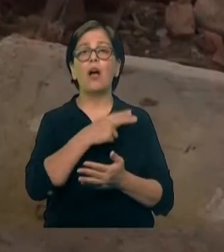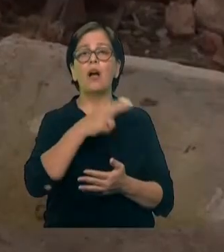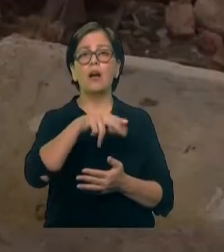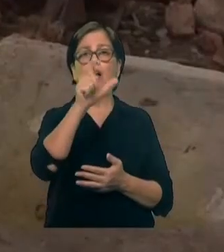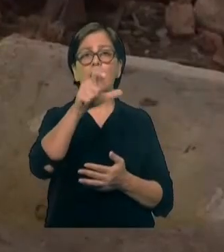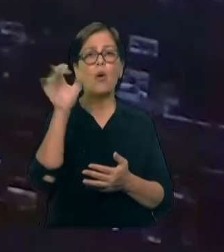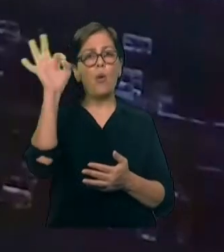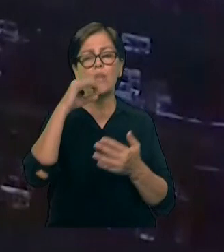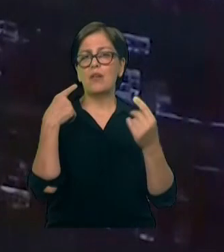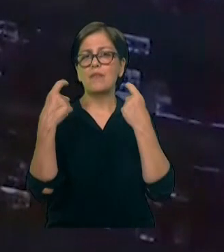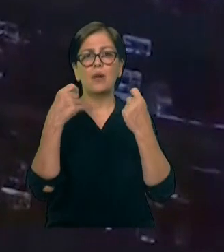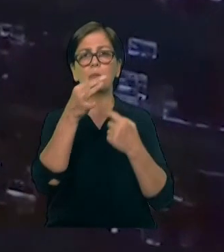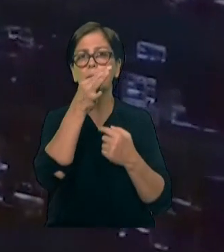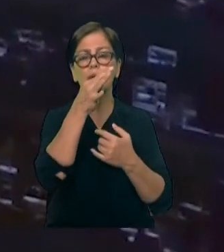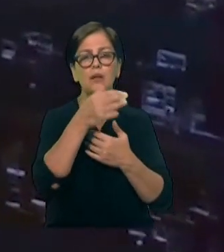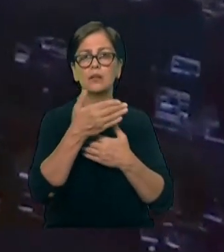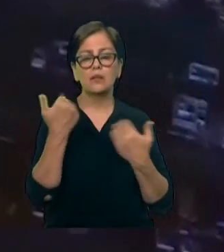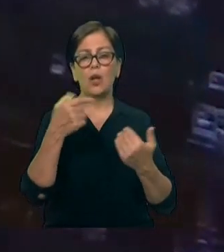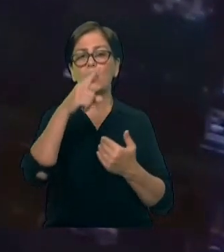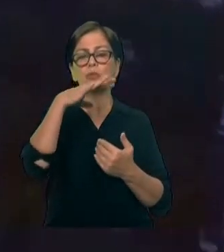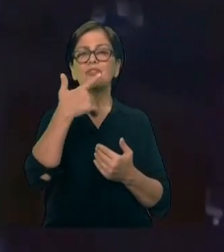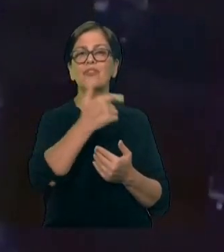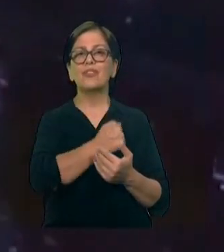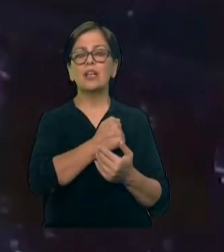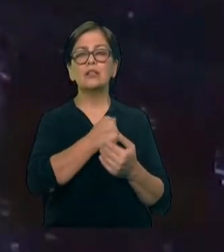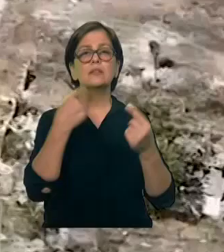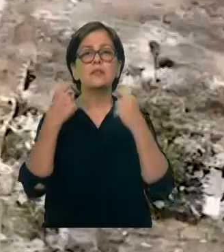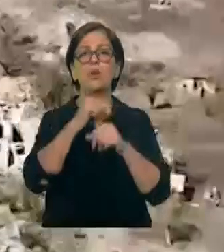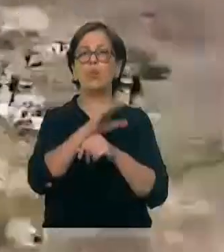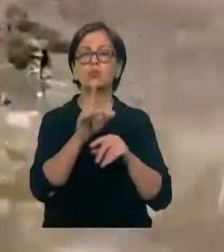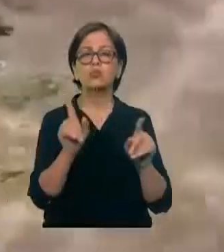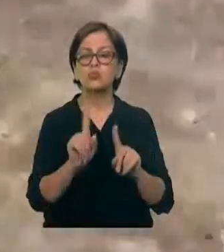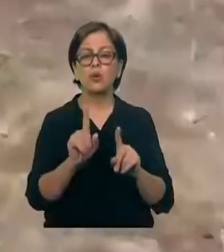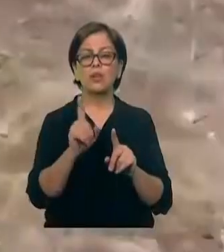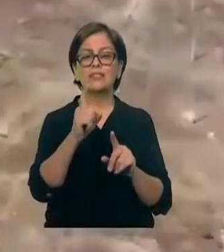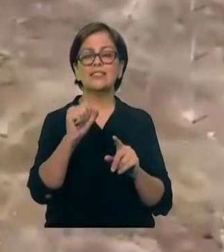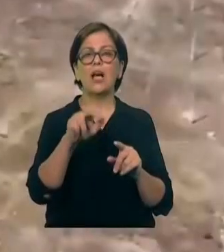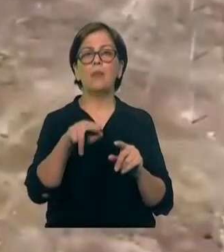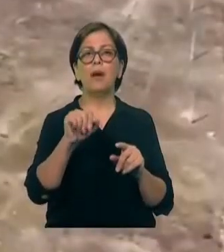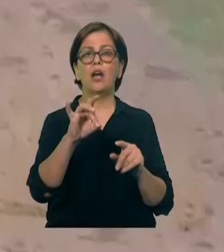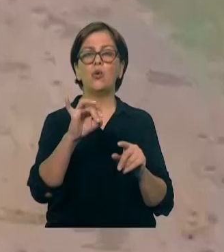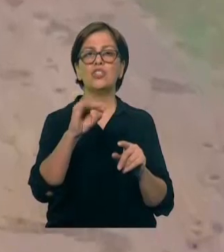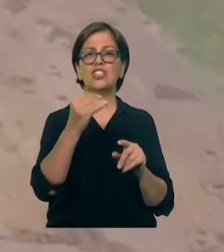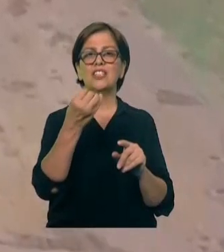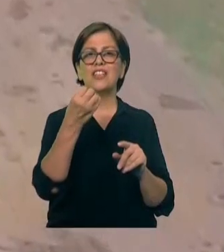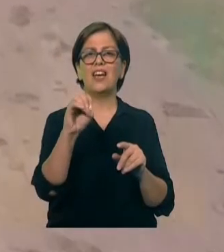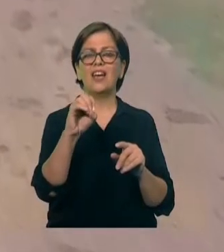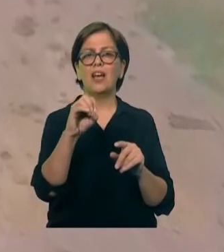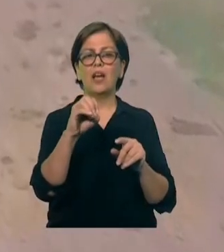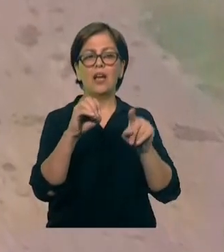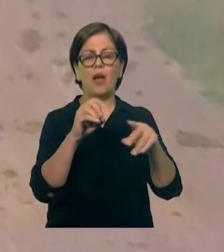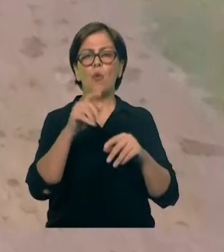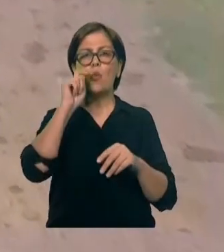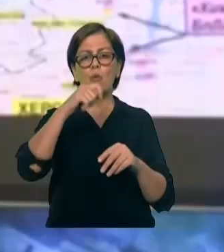məlumat verilməyib. Rusiya Müdafiə Nazirliyinin iddiasına görə, Zaporojye nüvə stansiyasına hücum etmək istəyən Ukraynaya məxsus